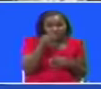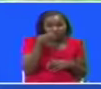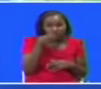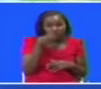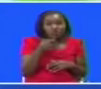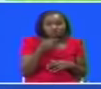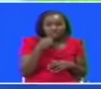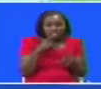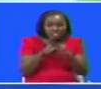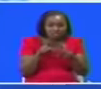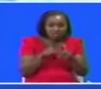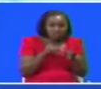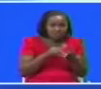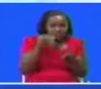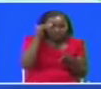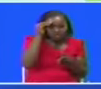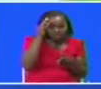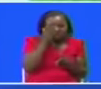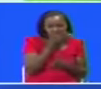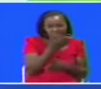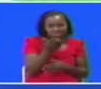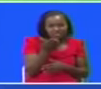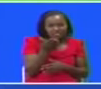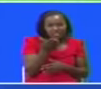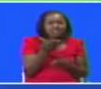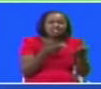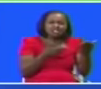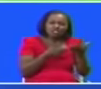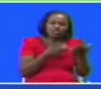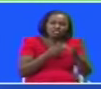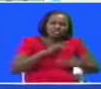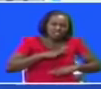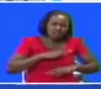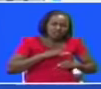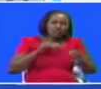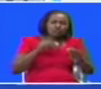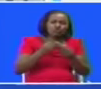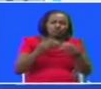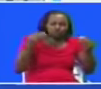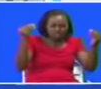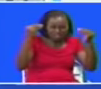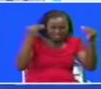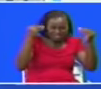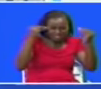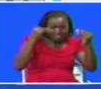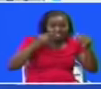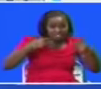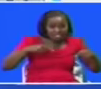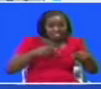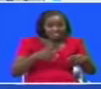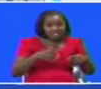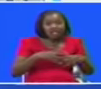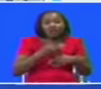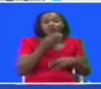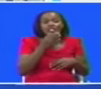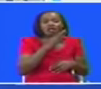Na hilo masomo ilikuwa hatukuwa na technology cha kutosha kutufunza sisi hapa. Na kuenda huko kimenipatia